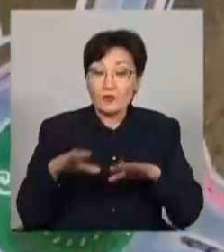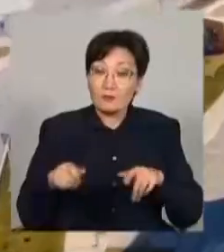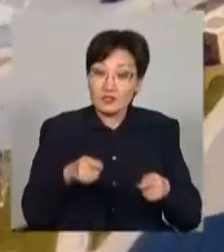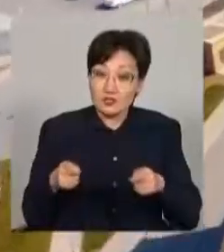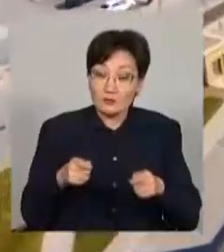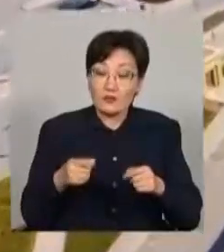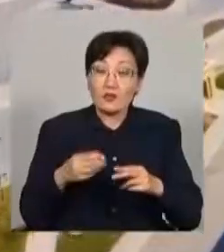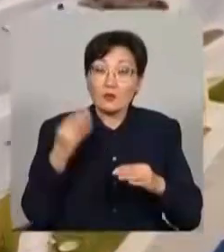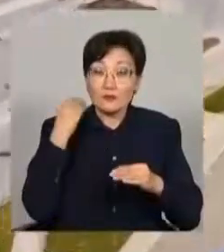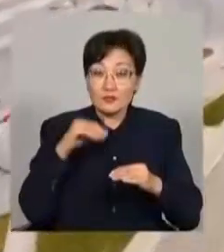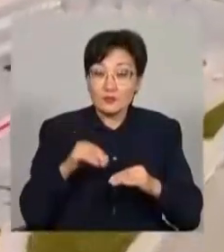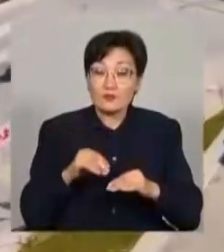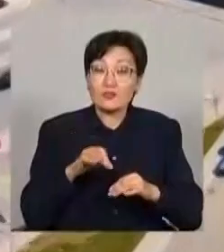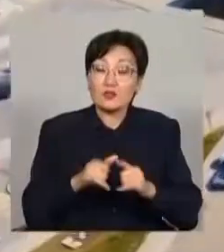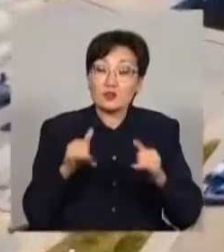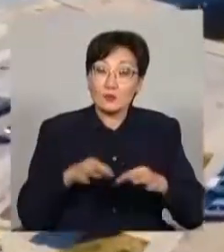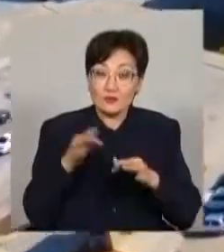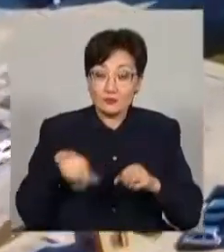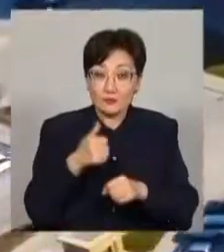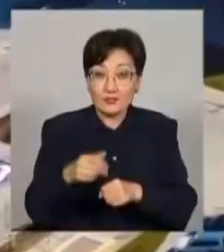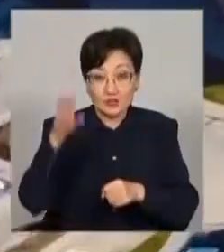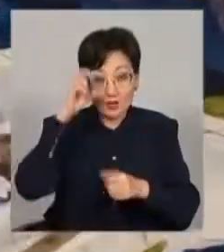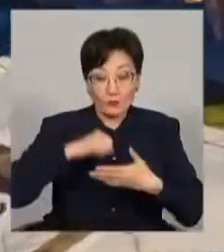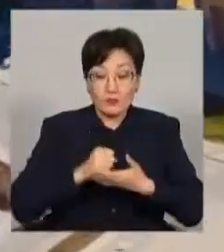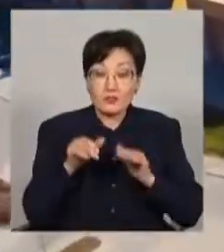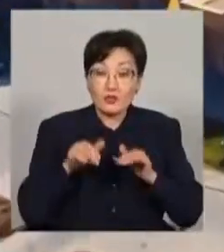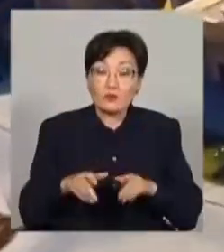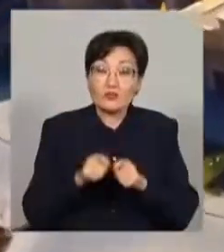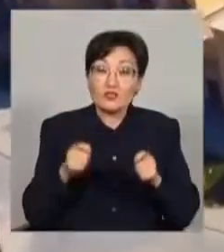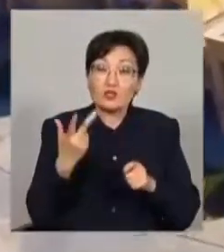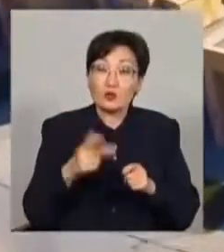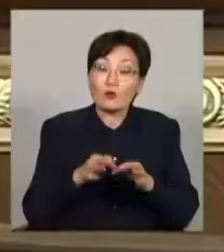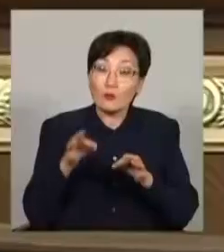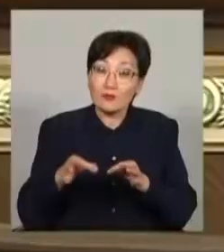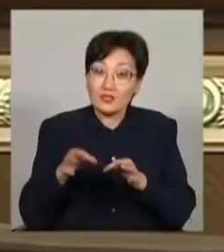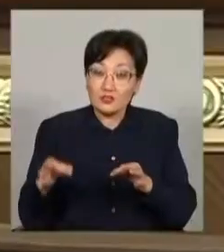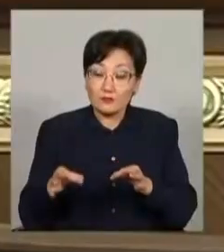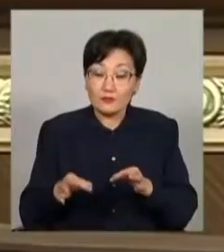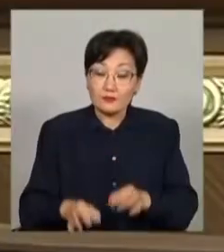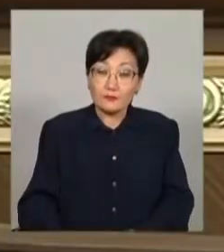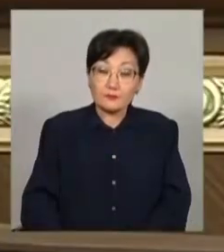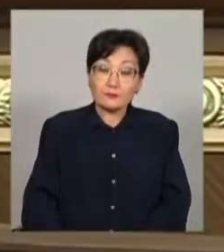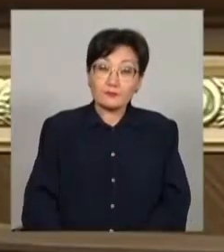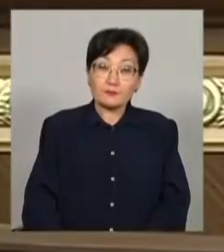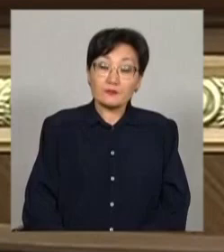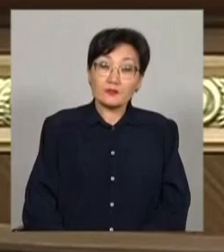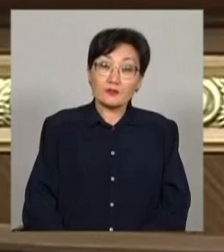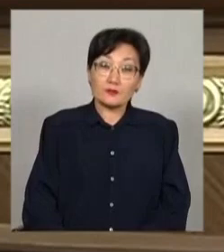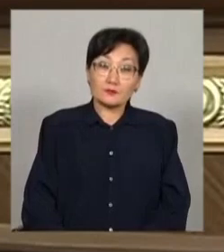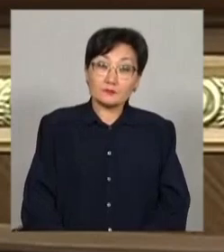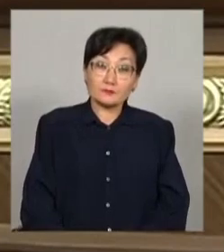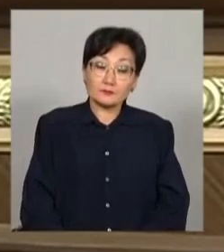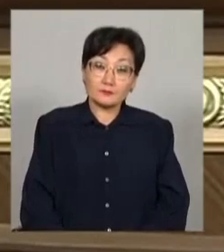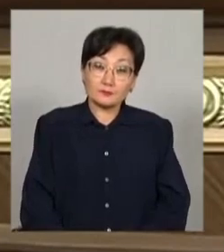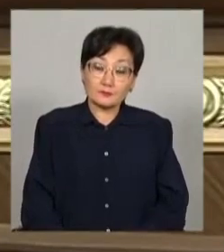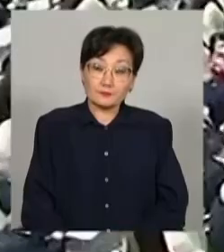целях эффективного развития областей глава государства принял решение о создании трех регионов и an old men 7 команда available